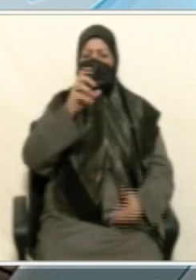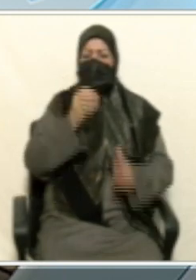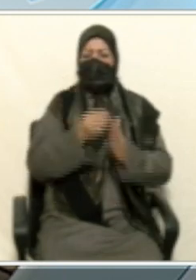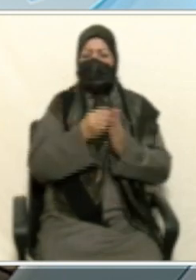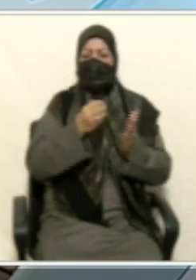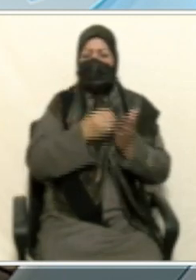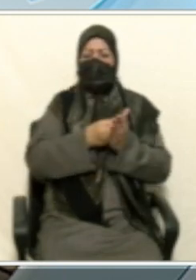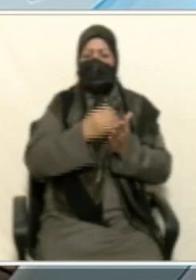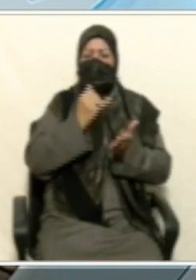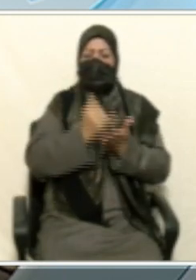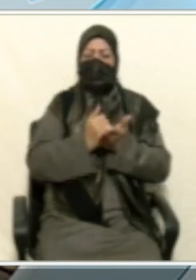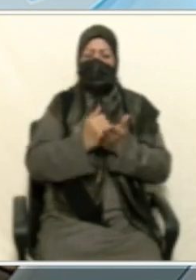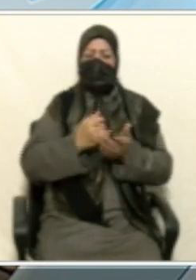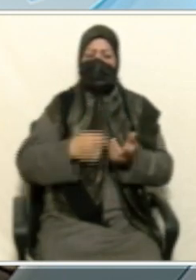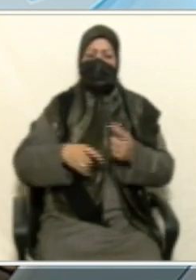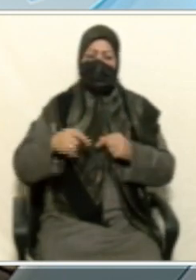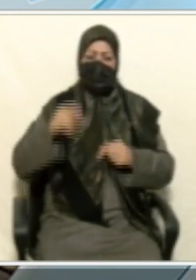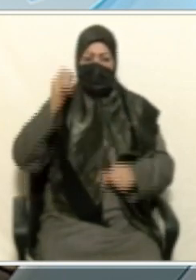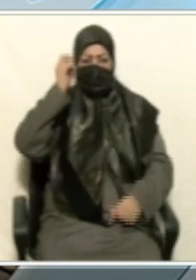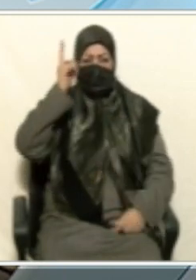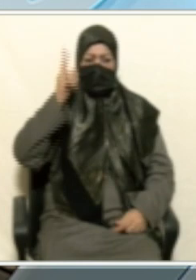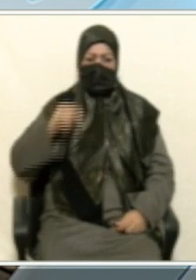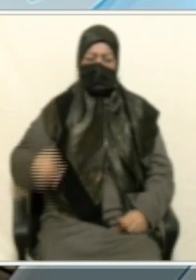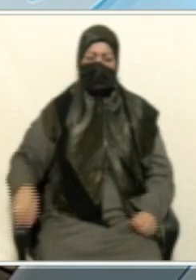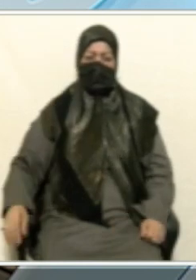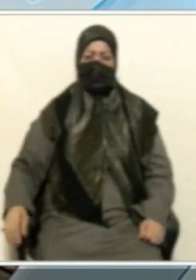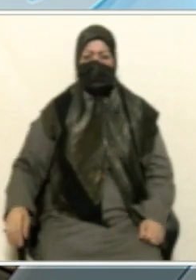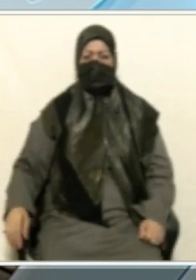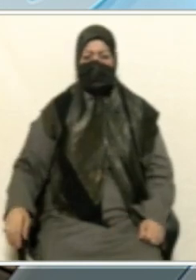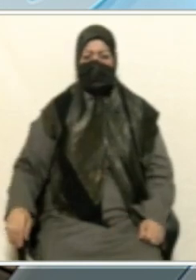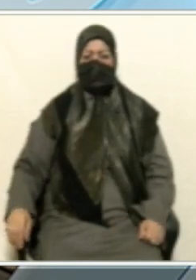أعلم. أيضا السؤال الثاني يقول: